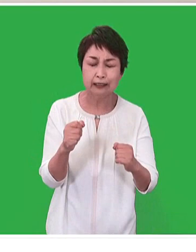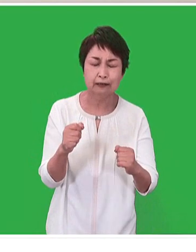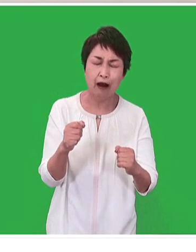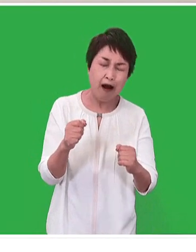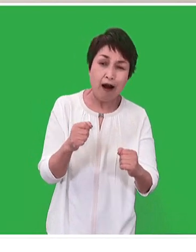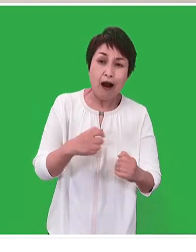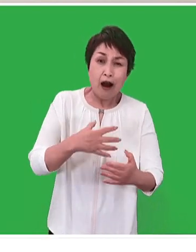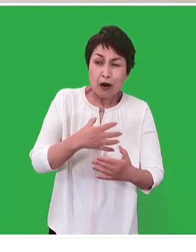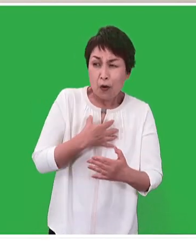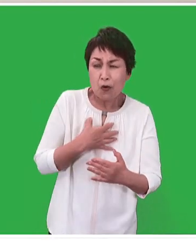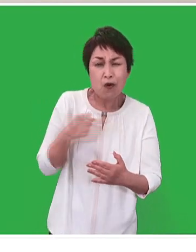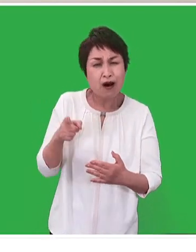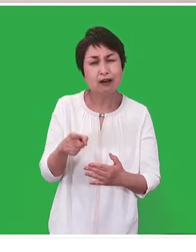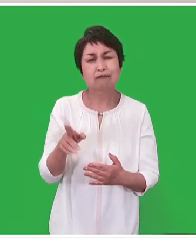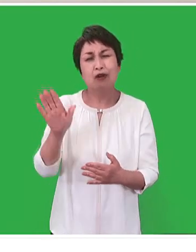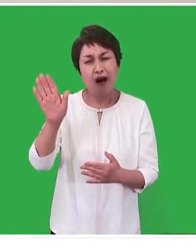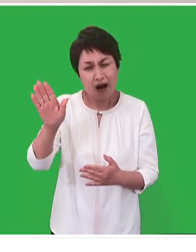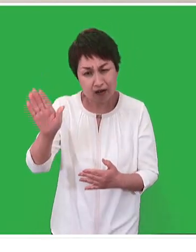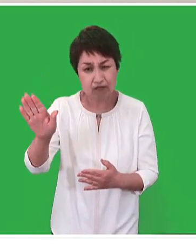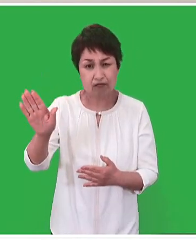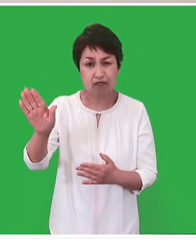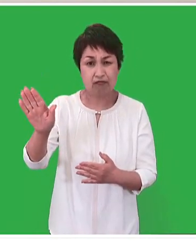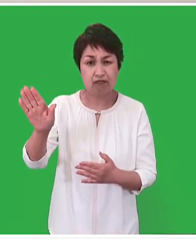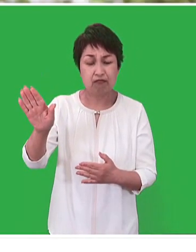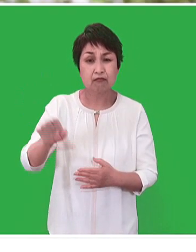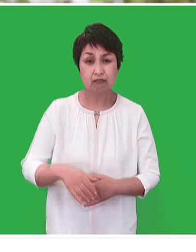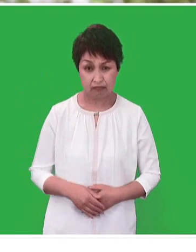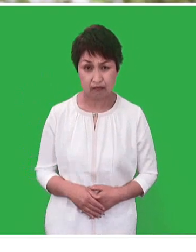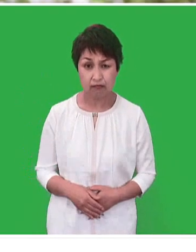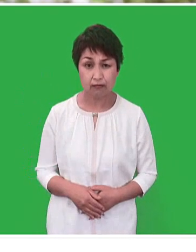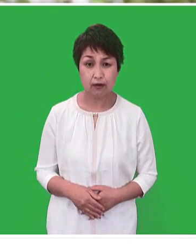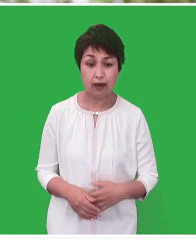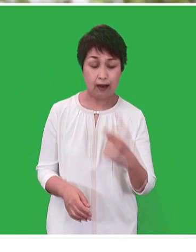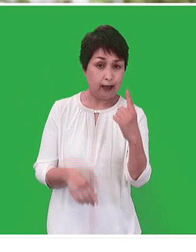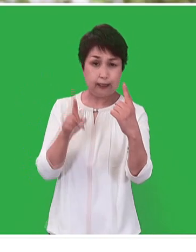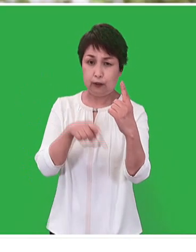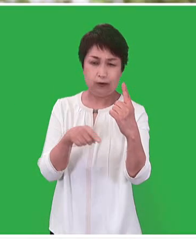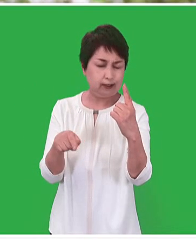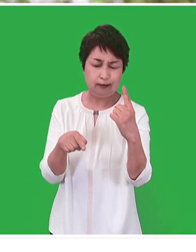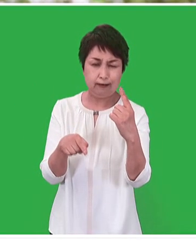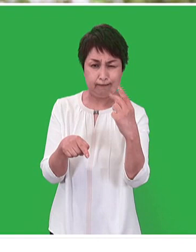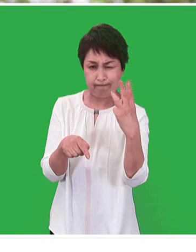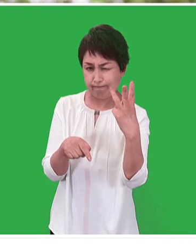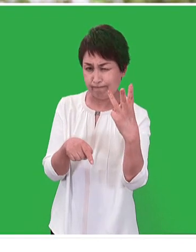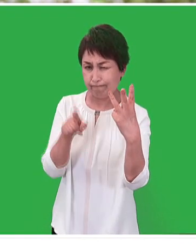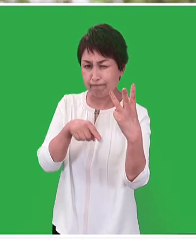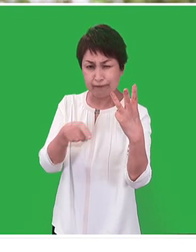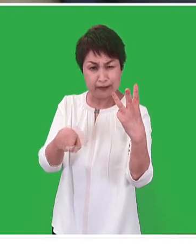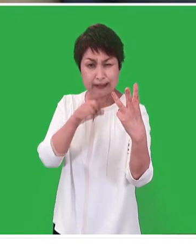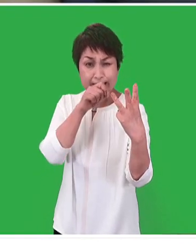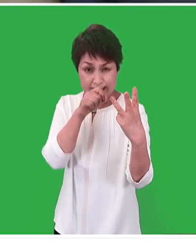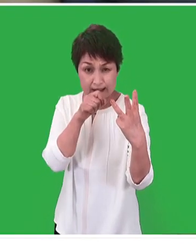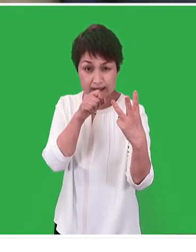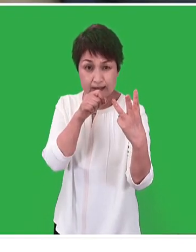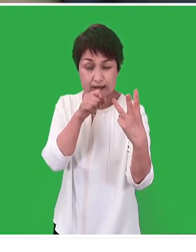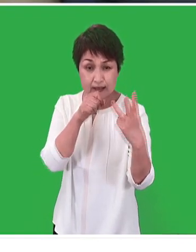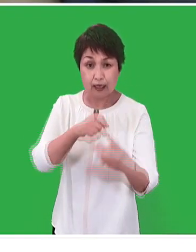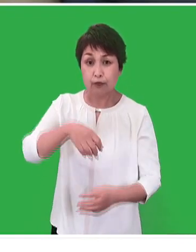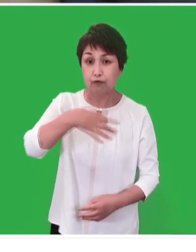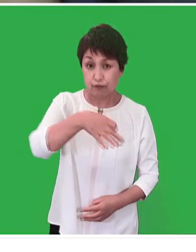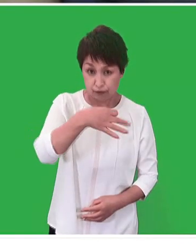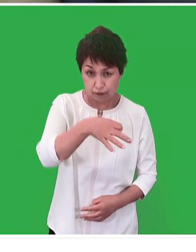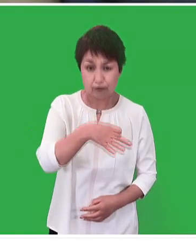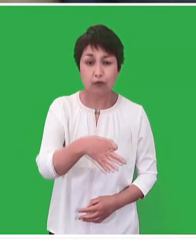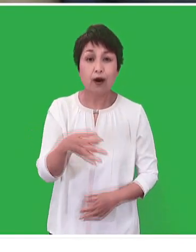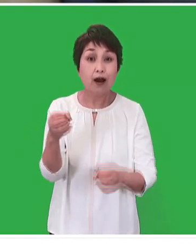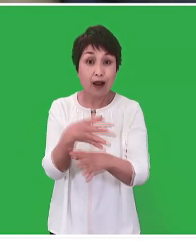し被害に遭う危険性が高くなります。一人ではなく複数人で行動し、鈴やラ